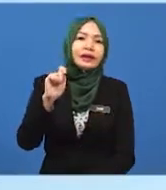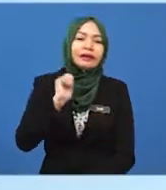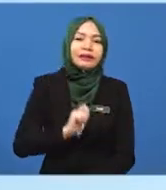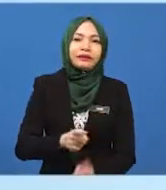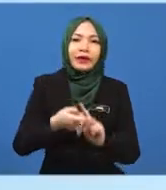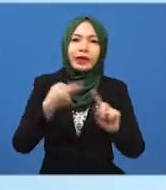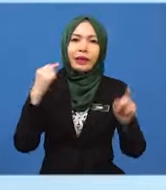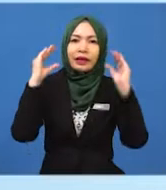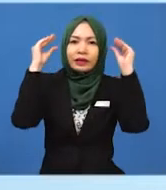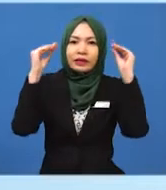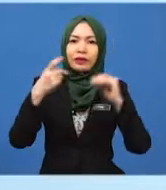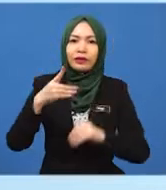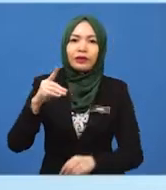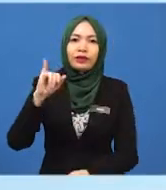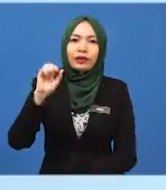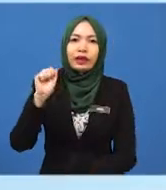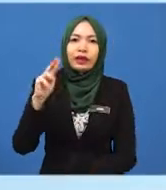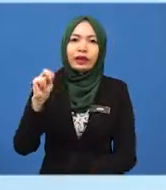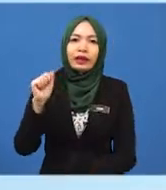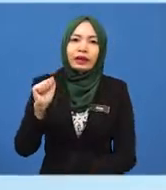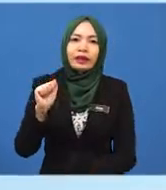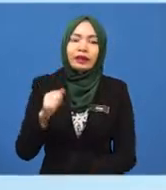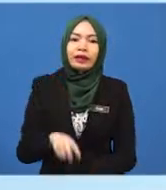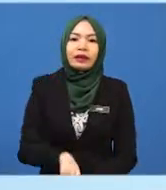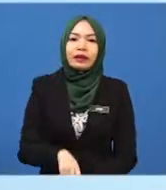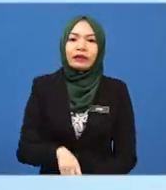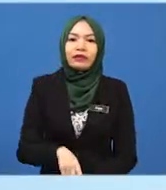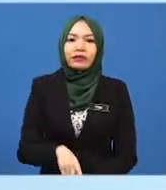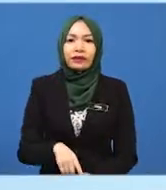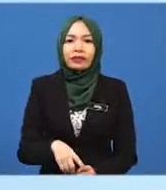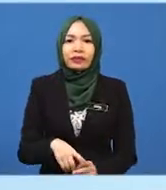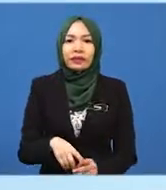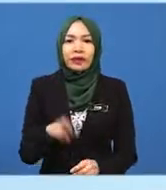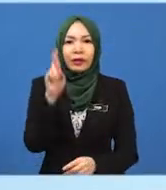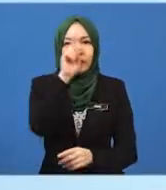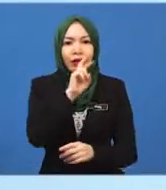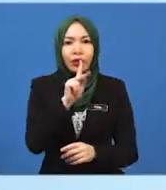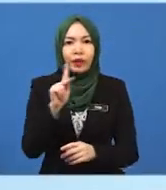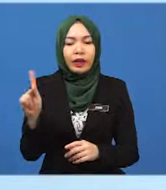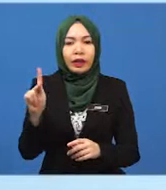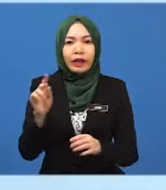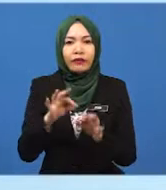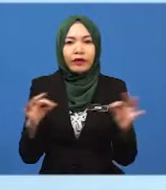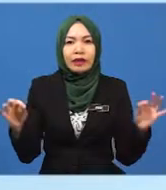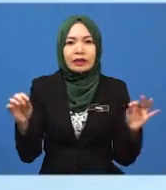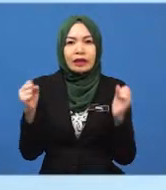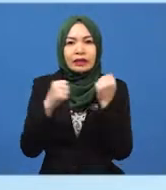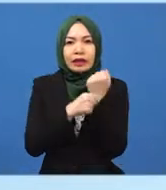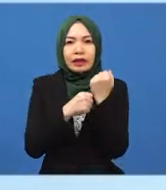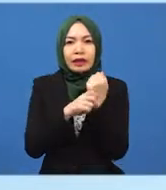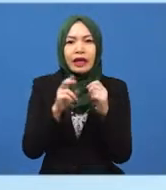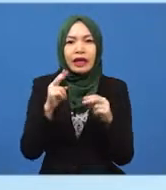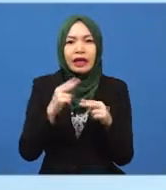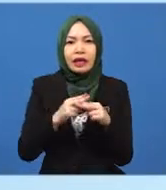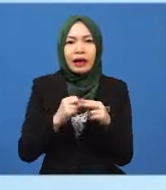Daripada Cikgu Diana merupakan frasa sendinama, maka penggunaan adalah merupakan